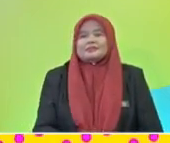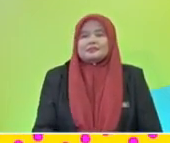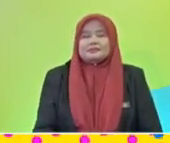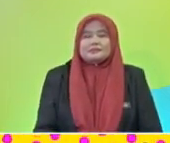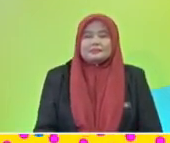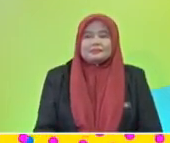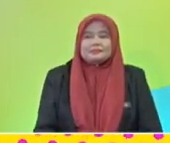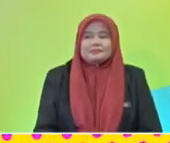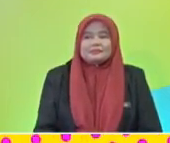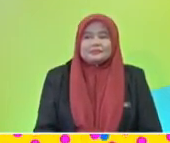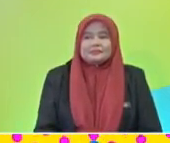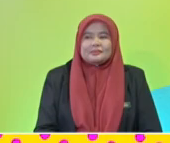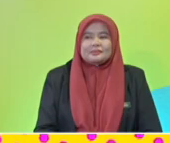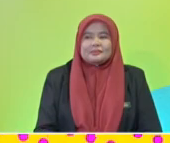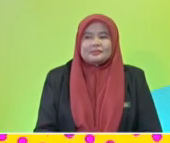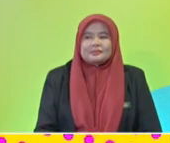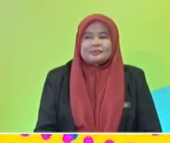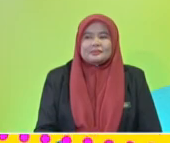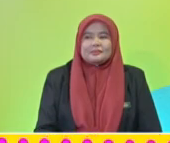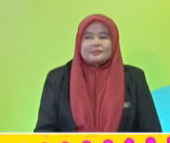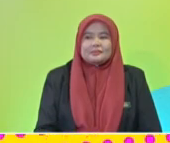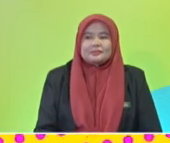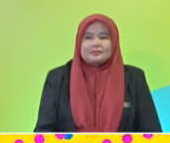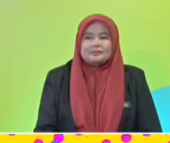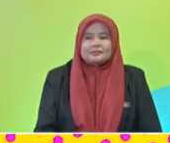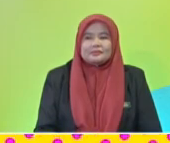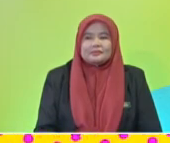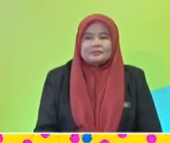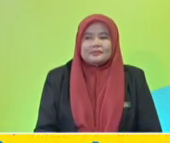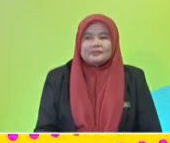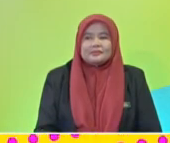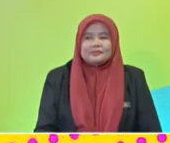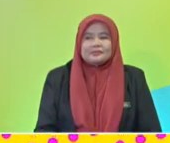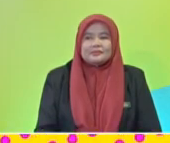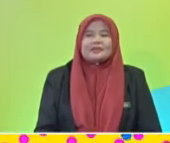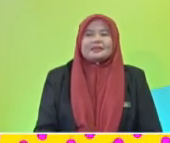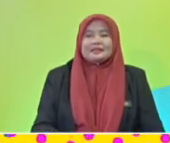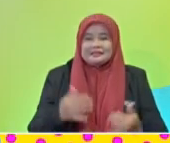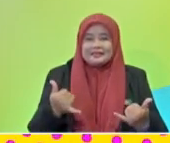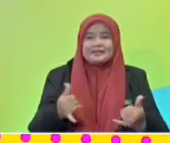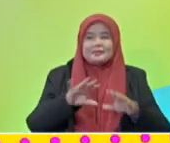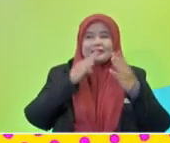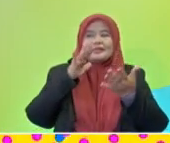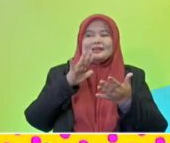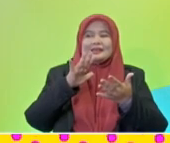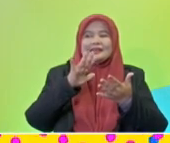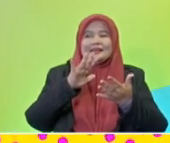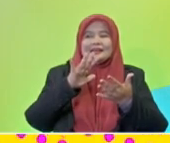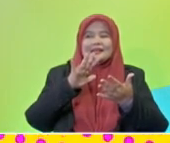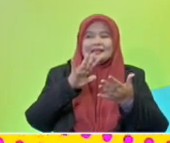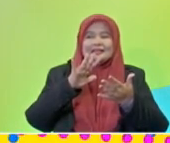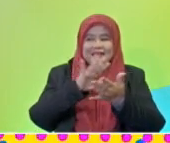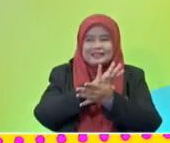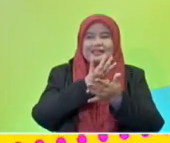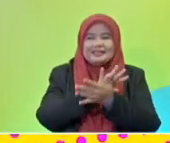kedua silakan silakan Cikgu tak dengar lagi plk kertas kertastik plastik Saya dengar dulu